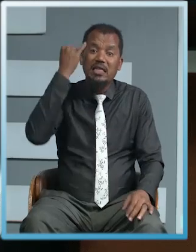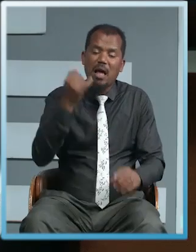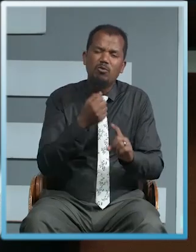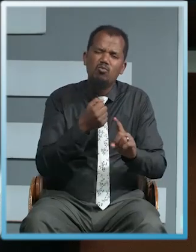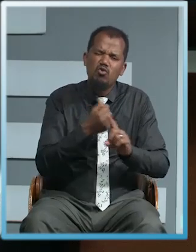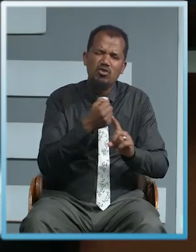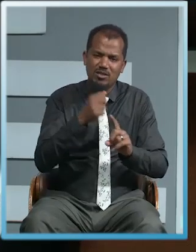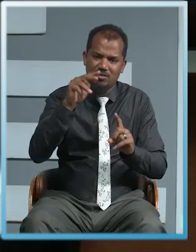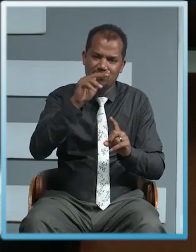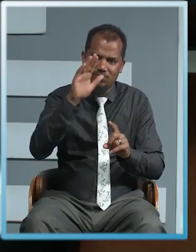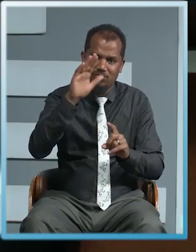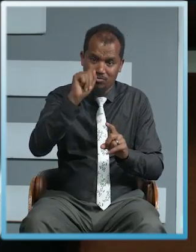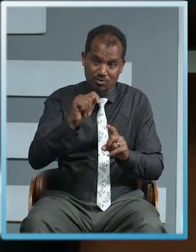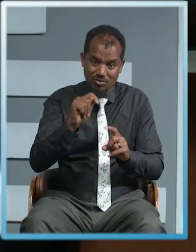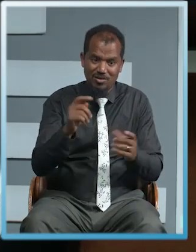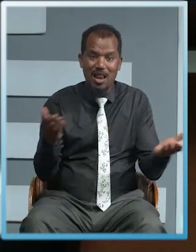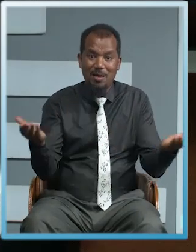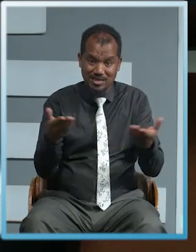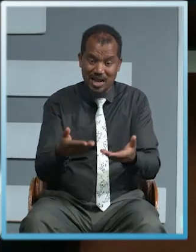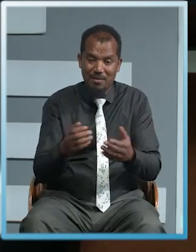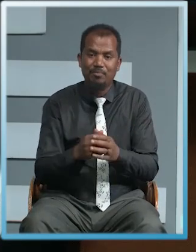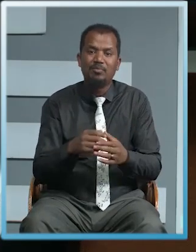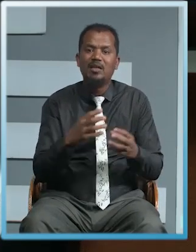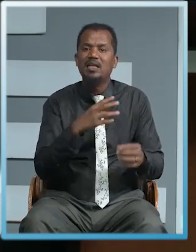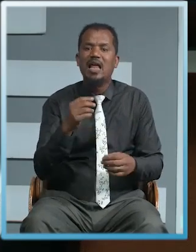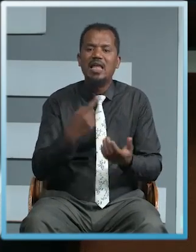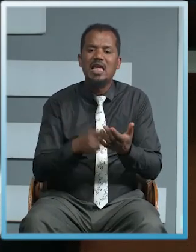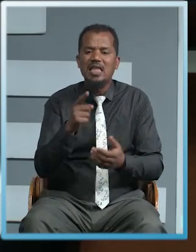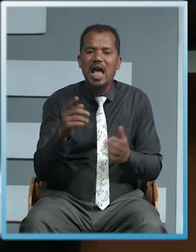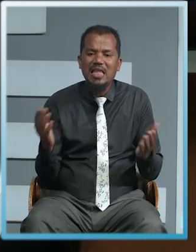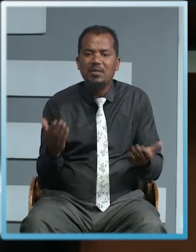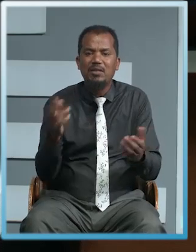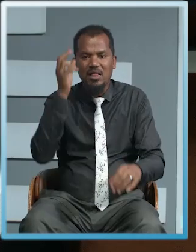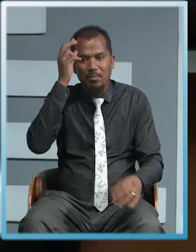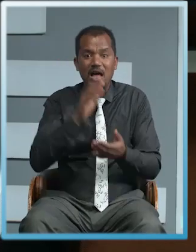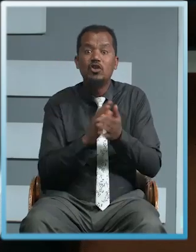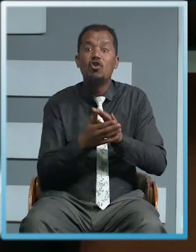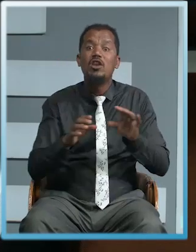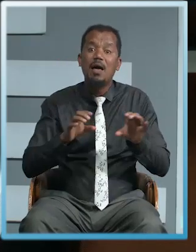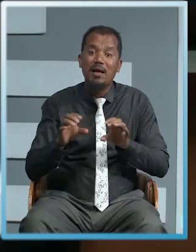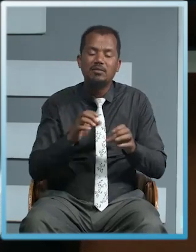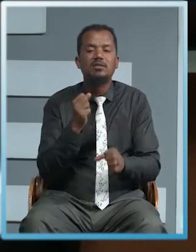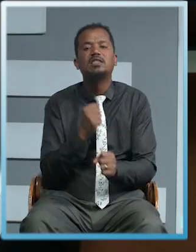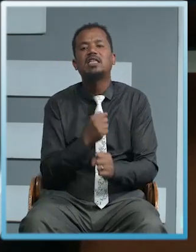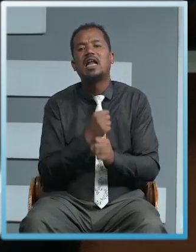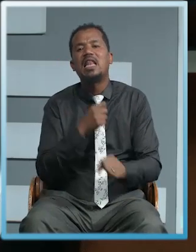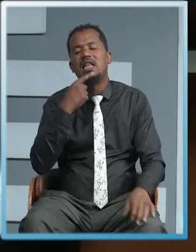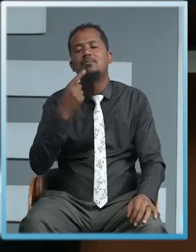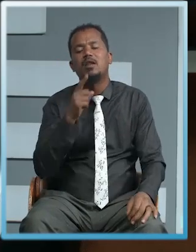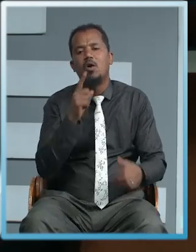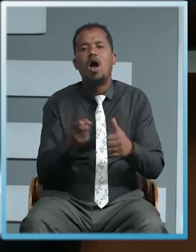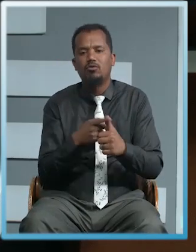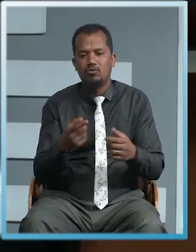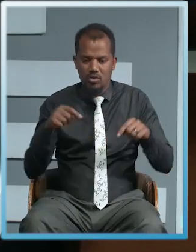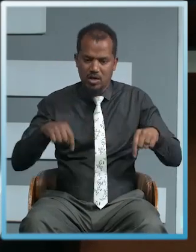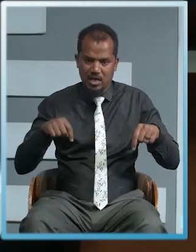በሐሳብ ሙግት ለመስተናገድ እና ያን ደግሞ የተበረታታ ባህል እንዲሆን ለማድረግ እንሰራለን የሚል ነው አንዱ።